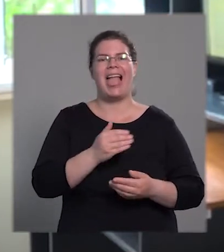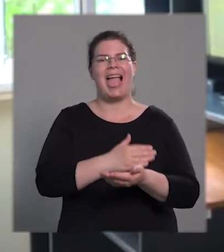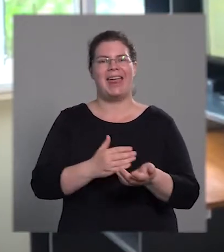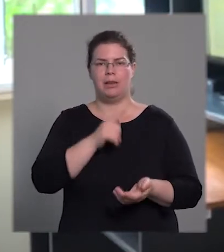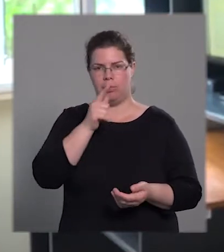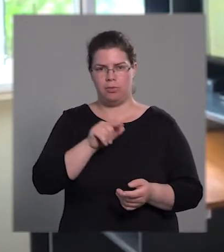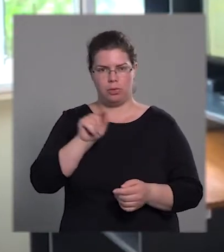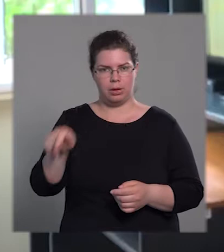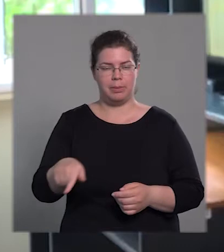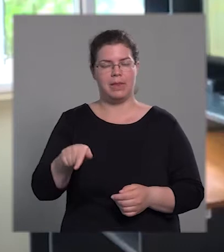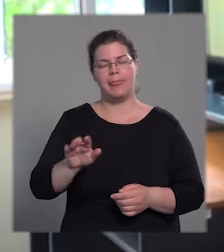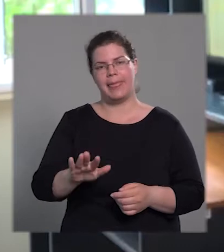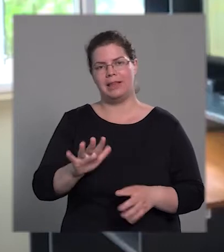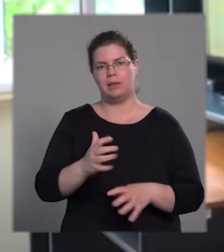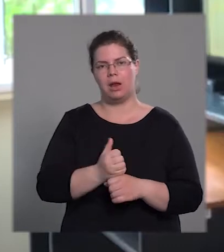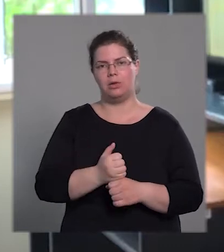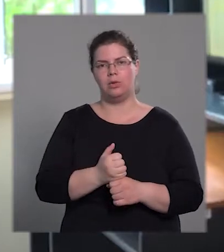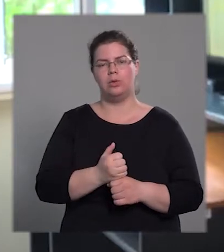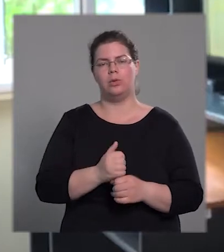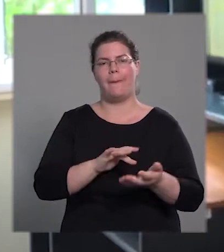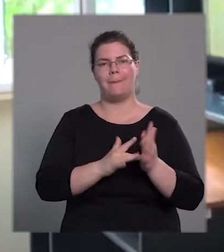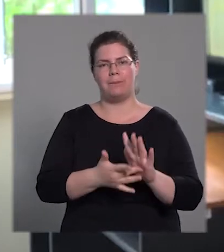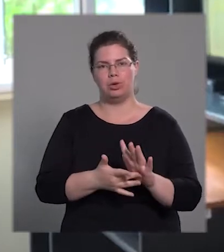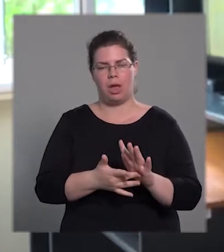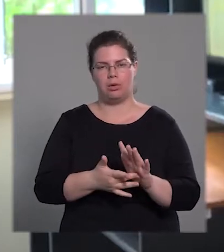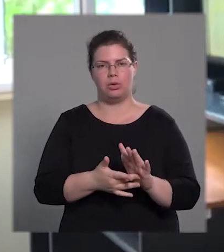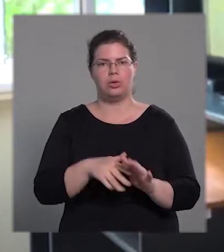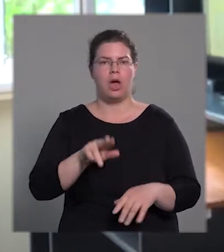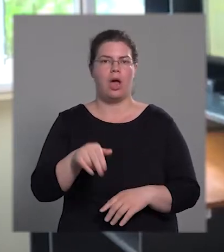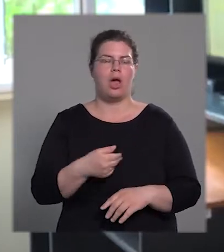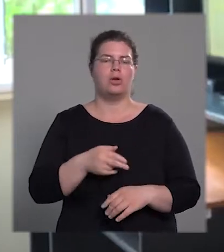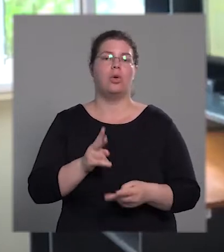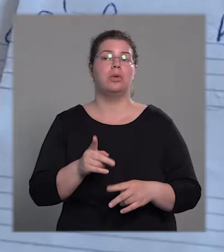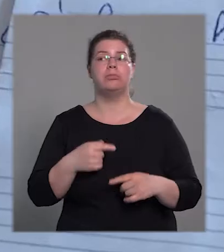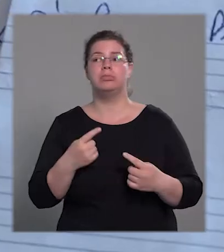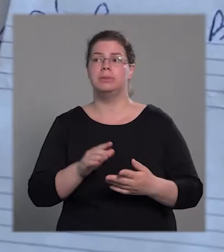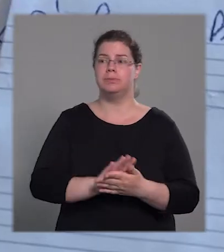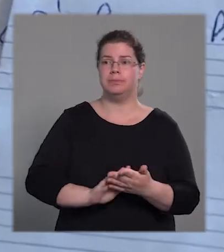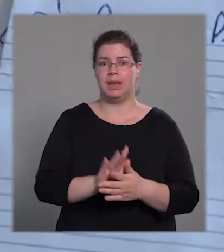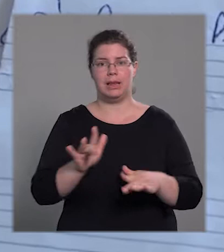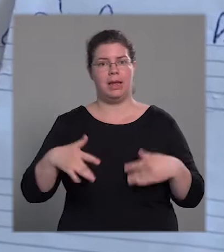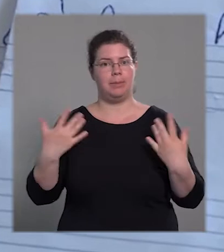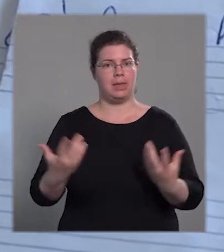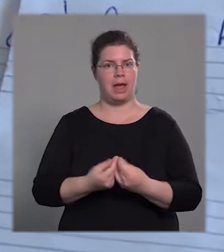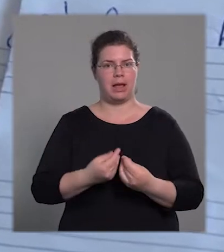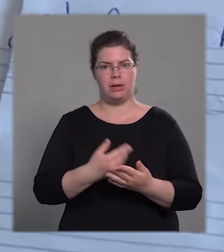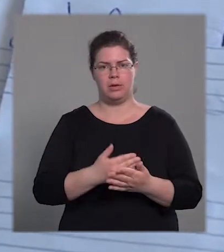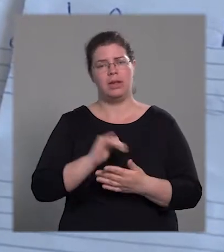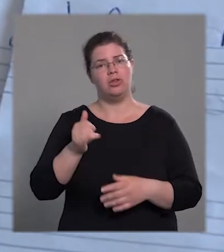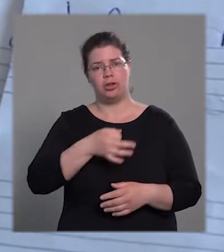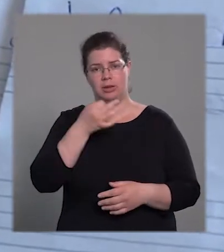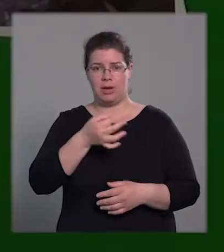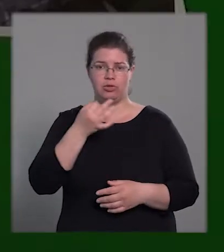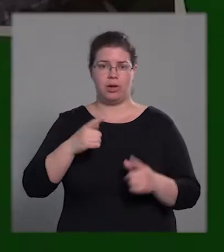mennek. Nekik tartottunk is egy bemutatót arról, hogy mi milyen élményekkel gazdagodtunk, és kíváncsian várjuk